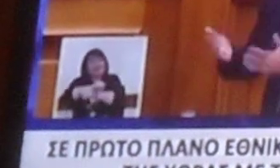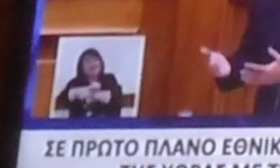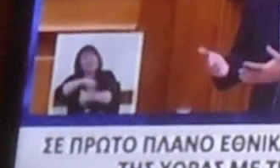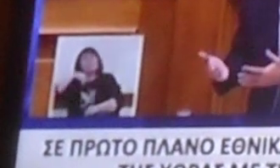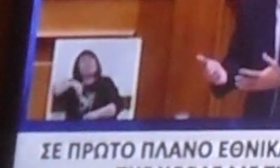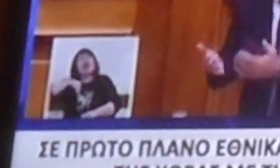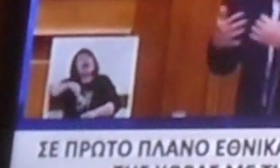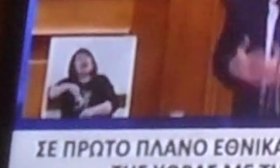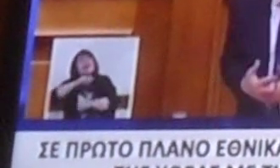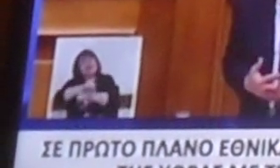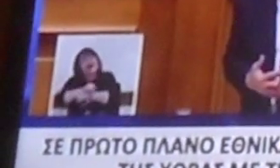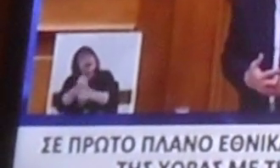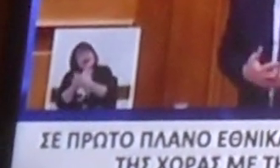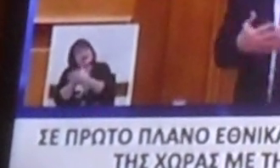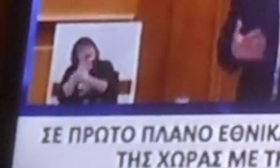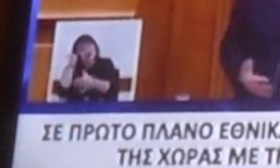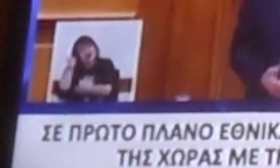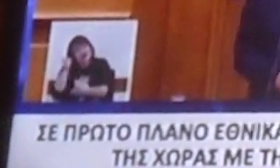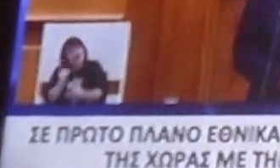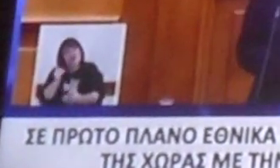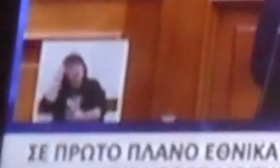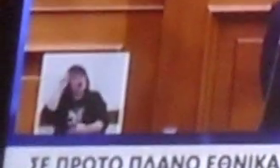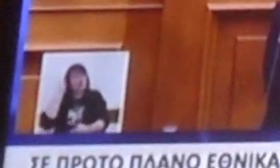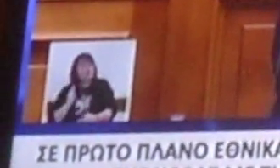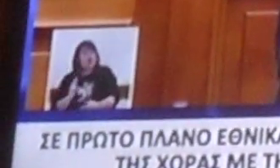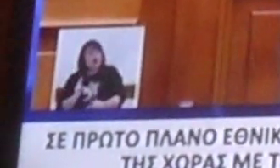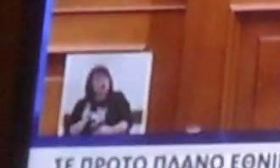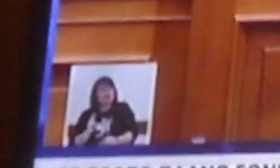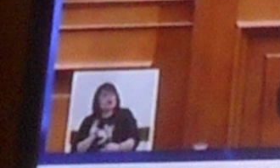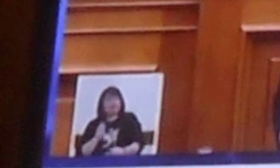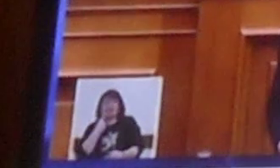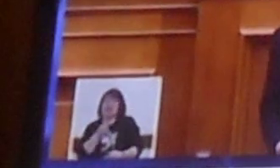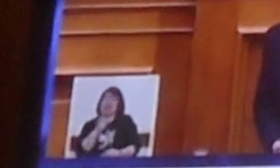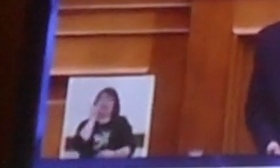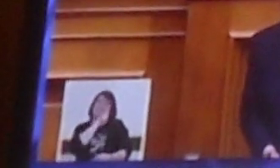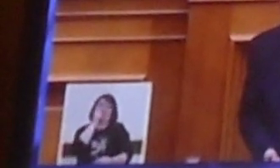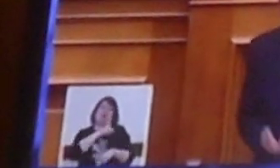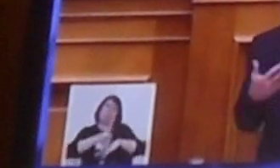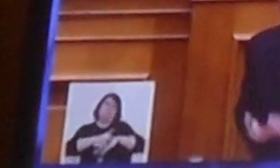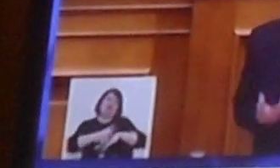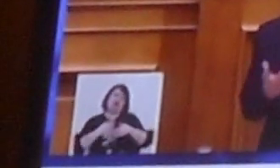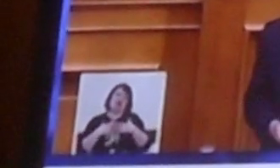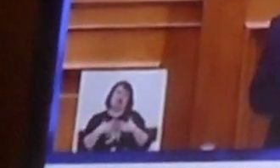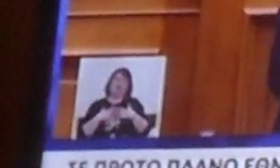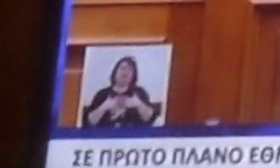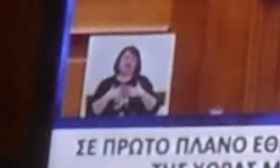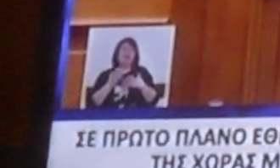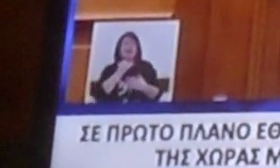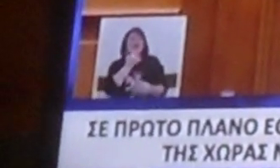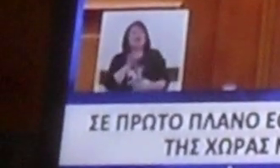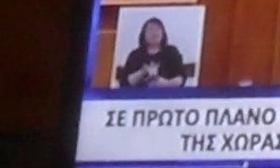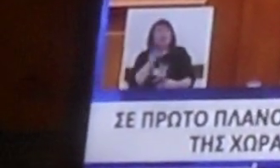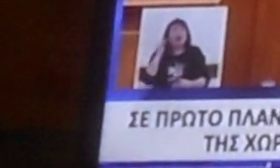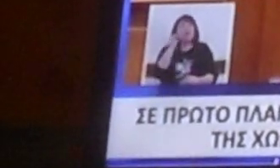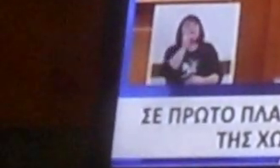δίνει εμπειρία από κάποιον που έχει φάει με το κουτάλι τη λάσπη σε βάρος του. Και αυτός είναι ο Κυριάκος Βελόπουλος. Οφείλουν να καθίσουν, να ακούσουν,